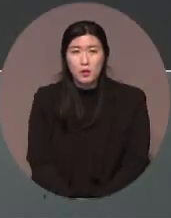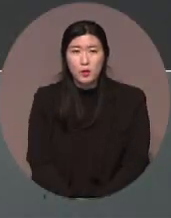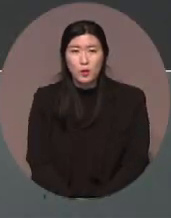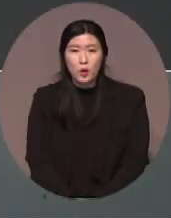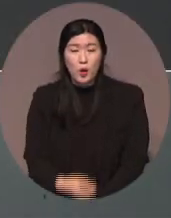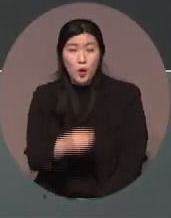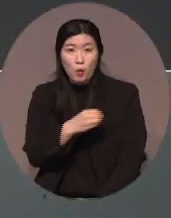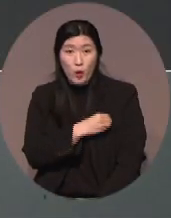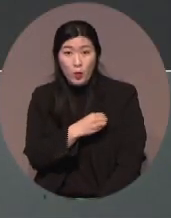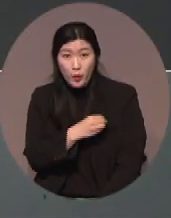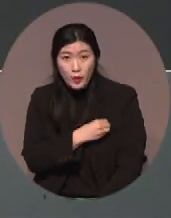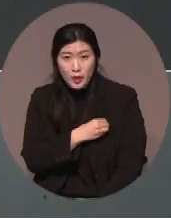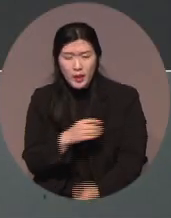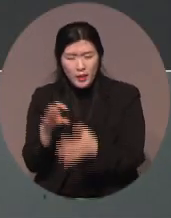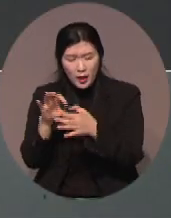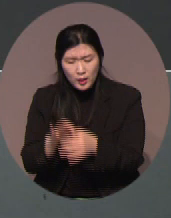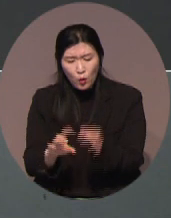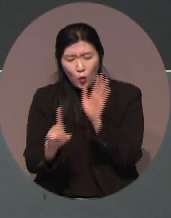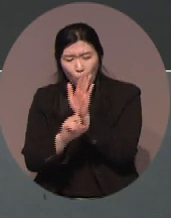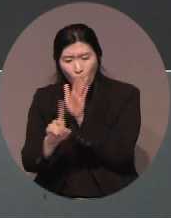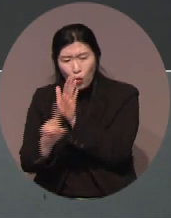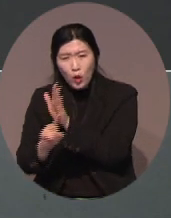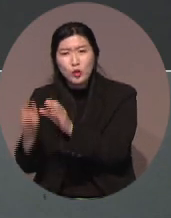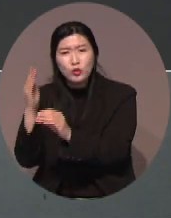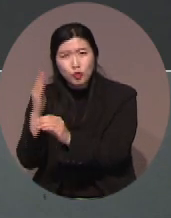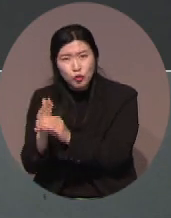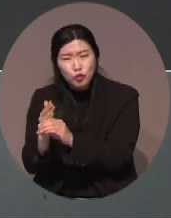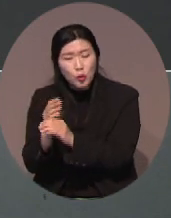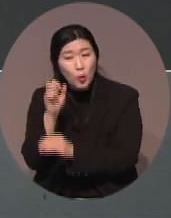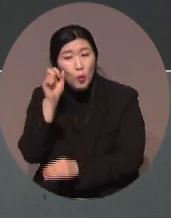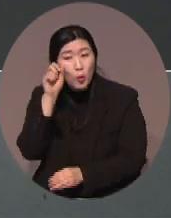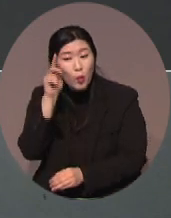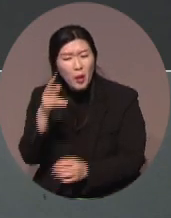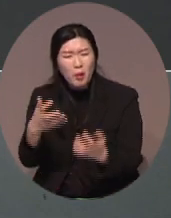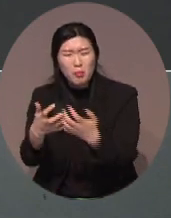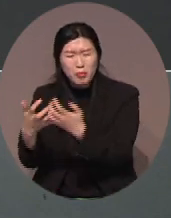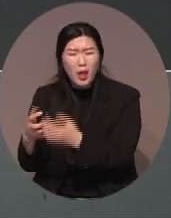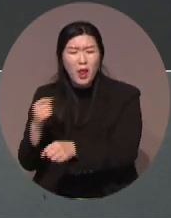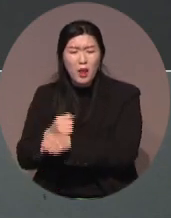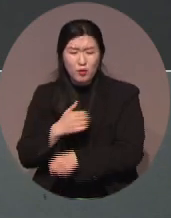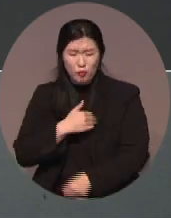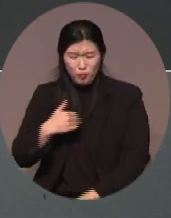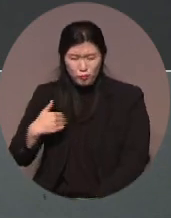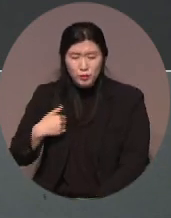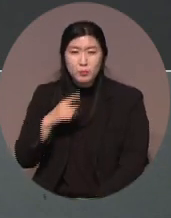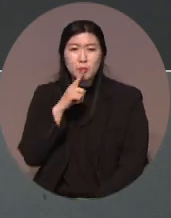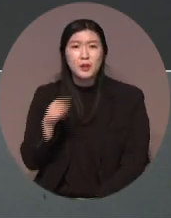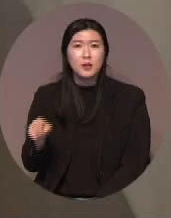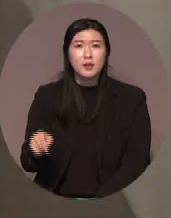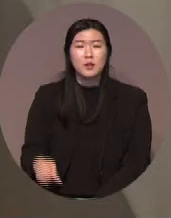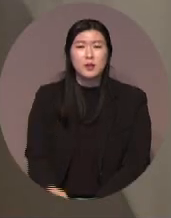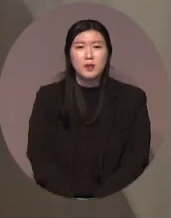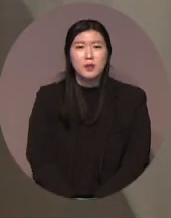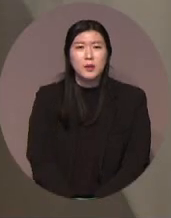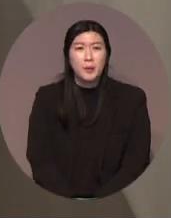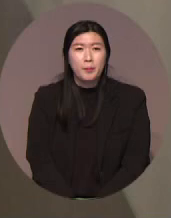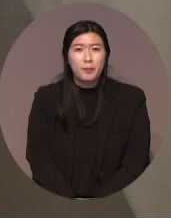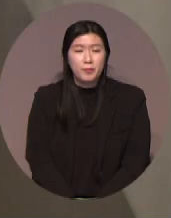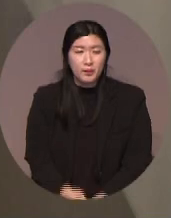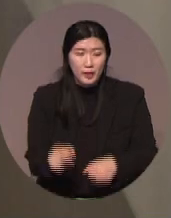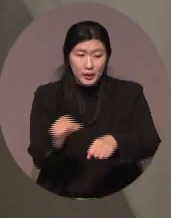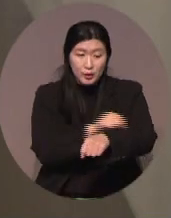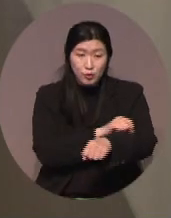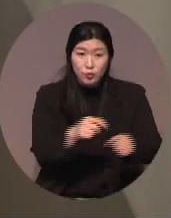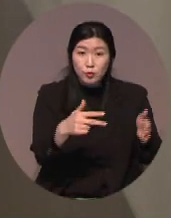회원들을 상대로 지속적인 마케팅을 하고 있어 공실 문제는 곧 해결될 것으로 본다고 덧붙였습니다 특구